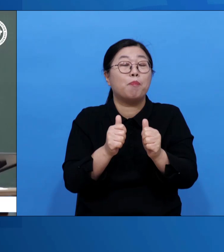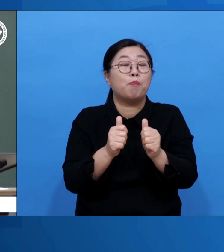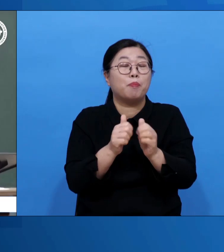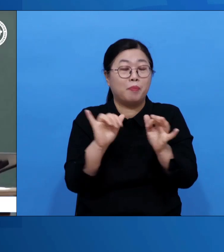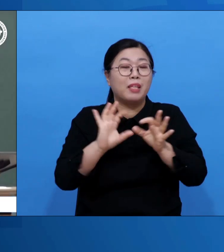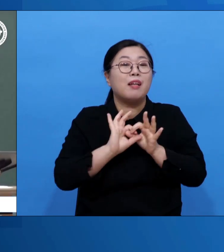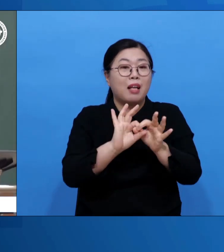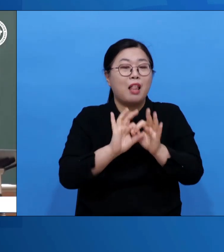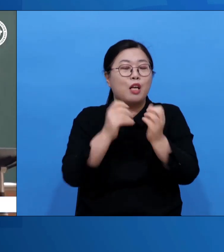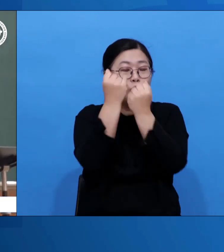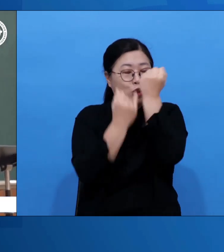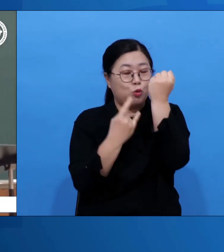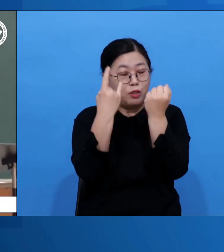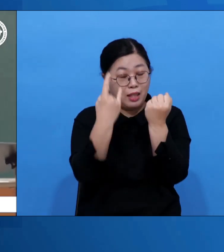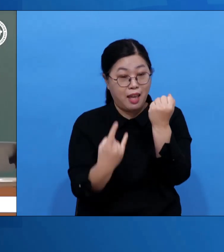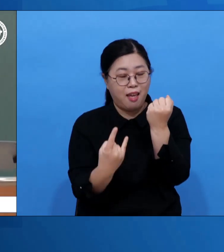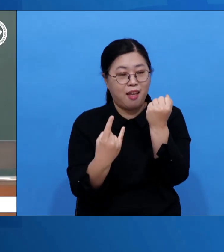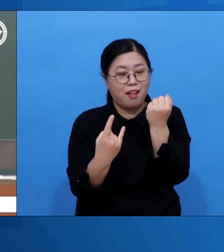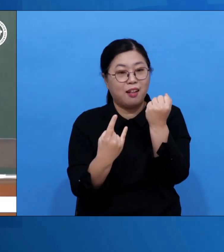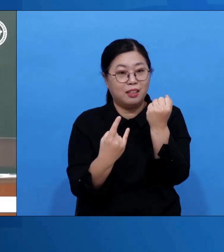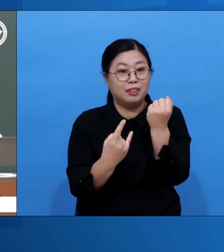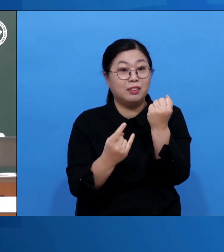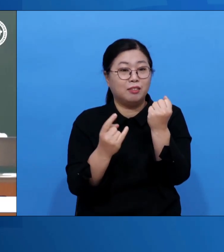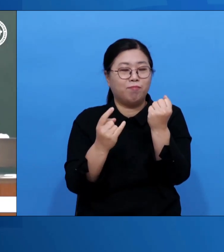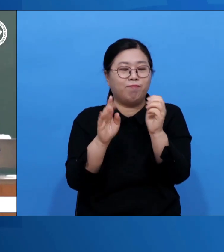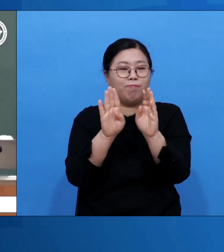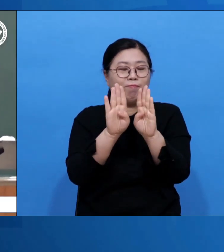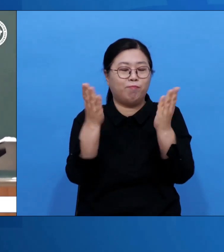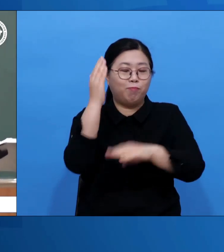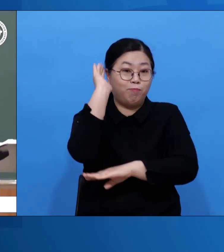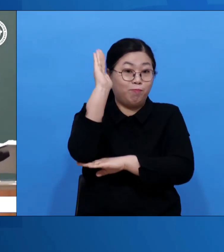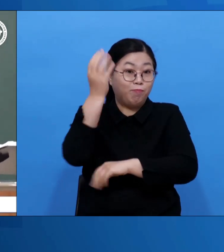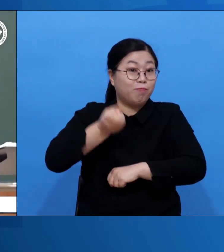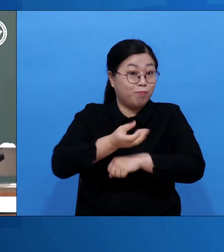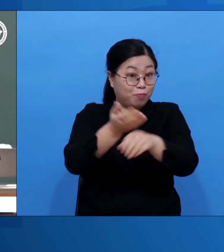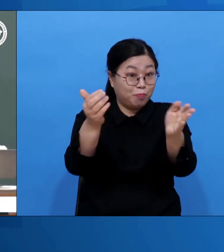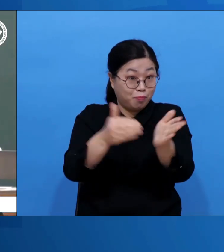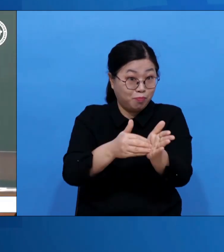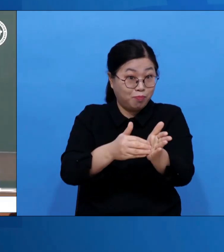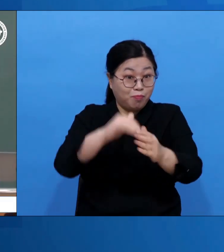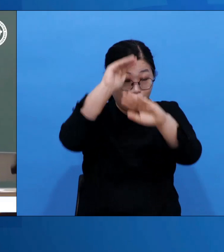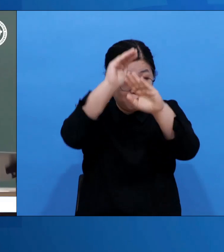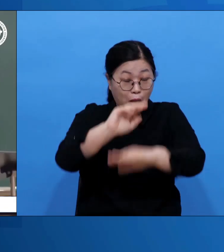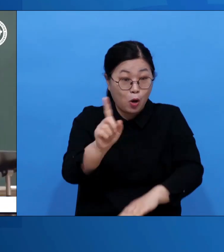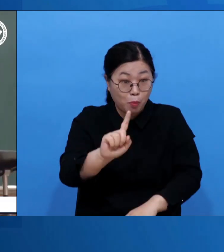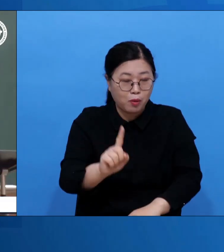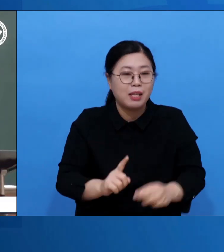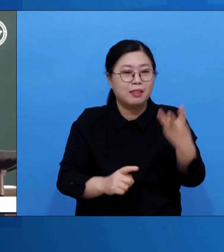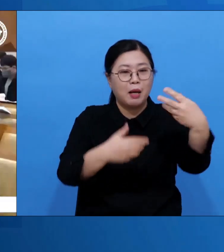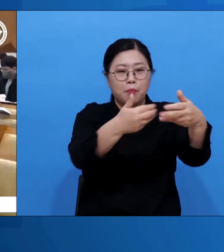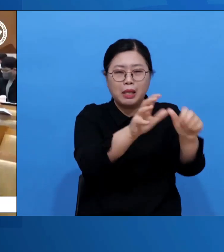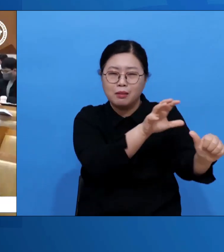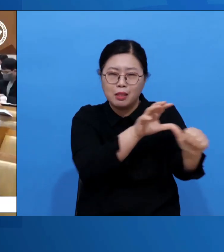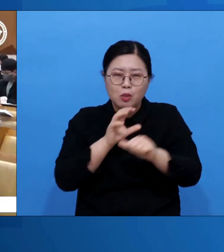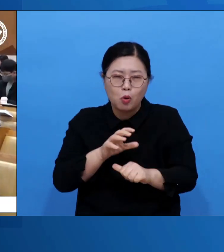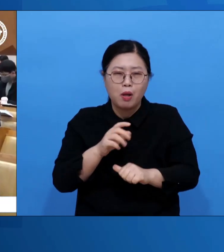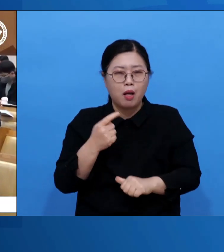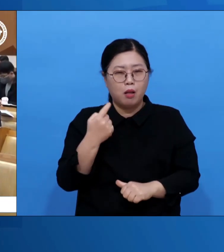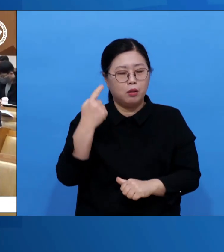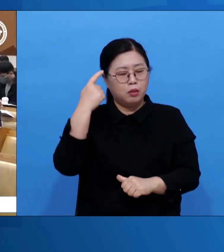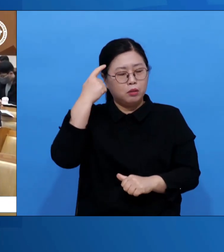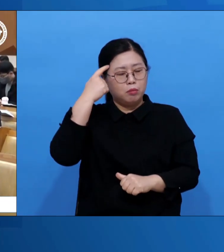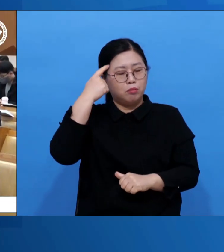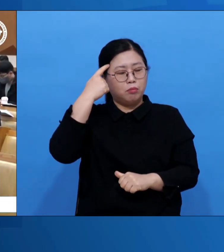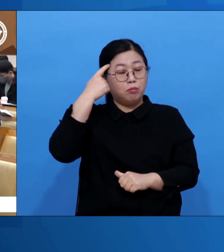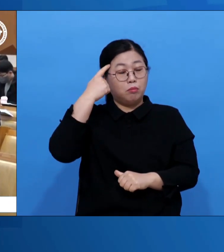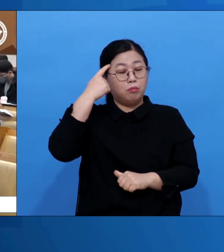목사는 비대면을 장악한 3단체를 통해 명상운동을 이용한 치유가 굉장히 많아질 것이라며 다가올